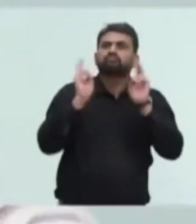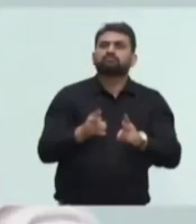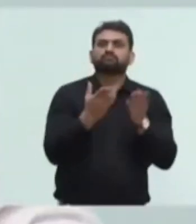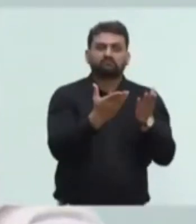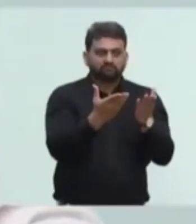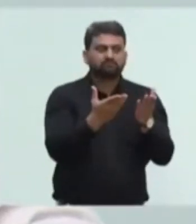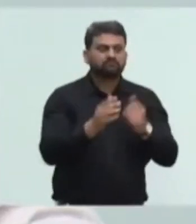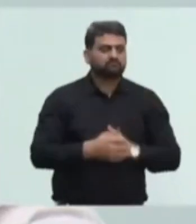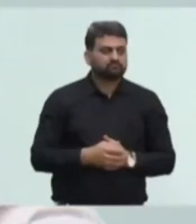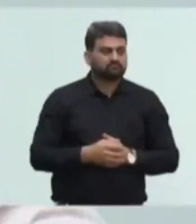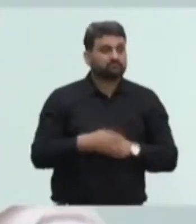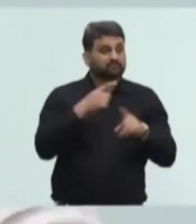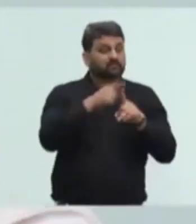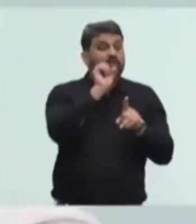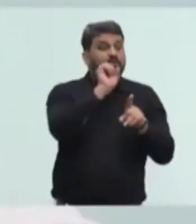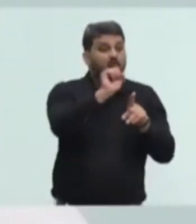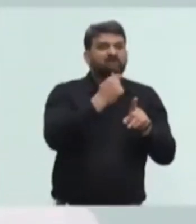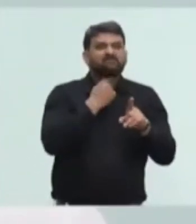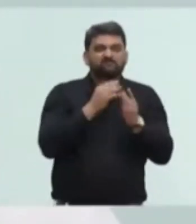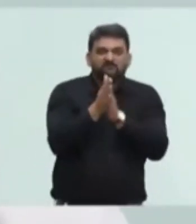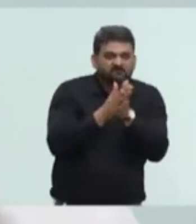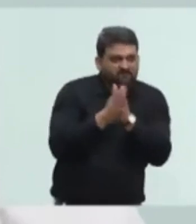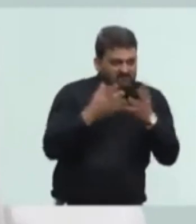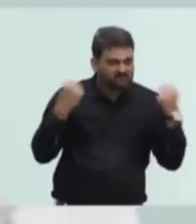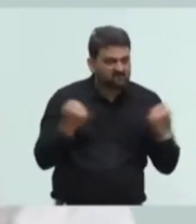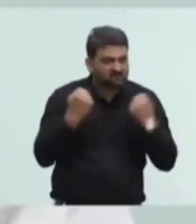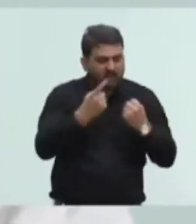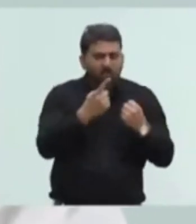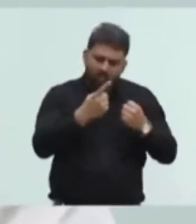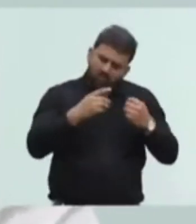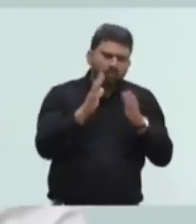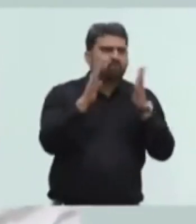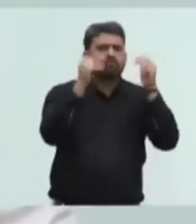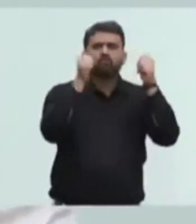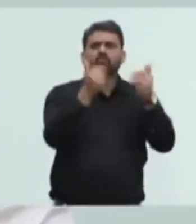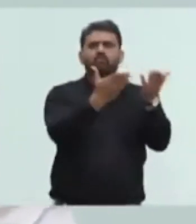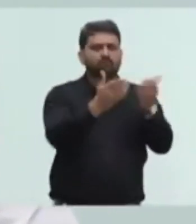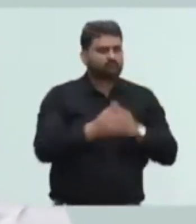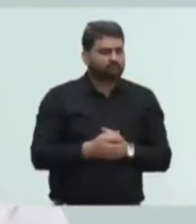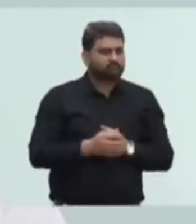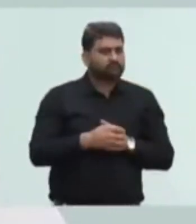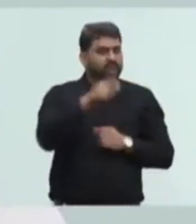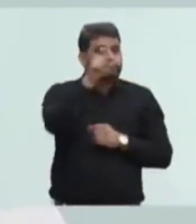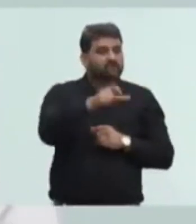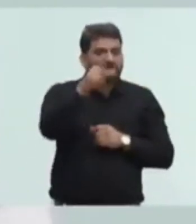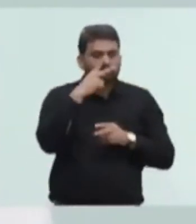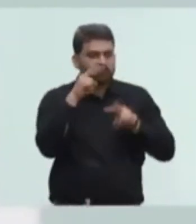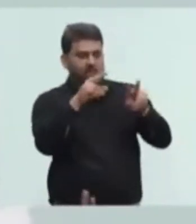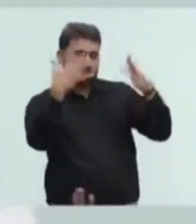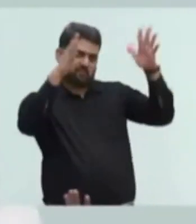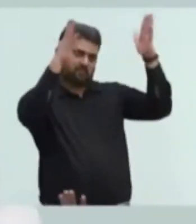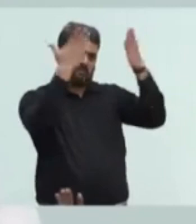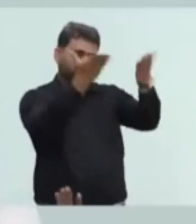है जो आपकी इच्छा सकते हैं वह सचमुच में कि हर किसी को